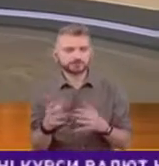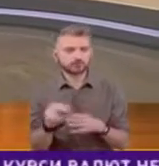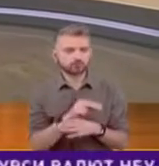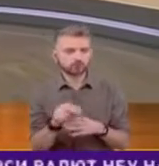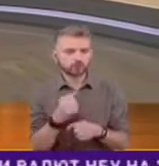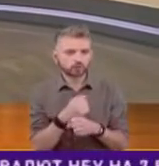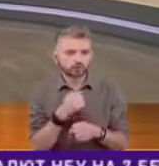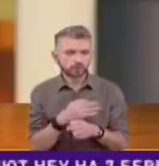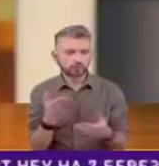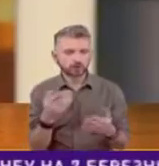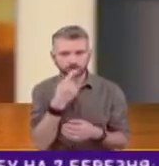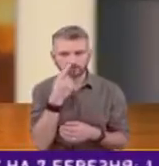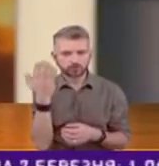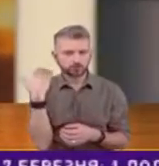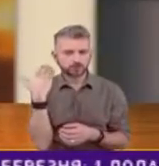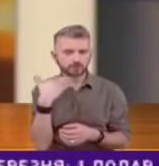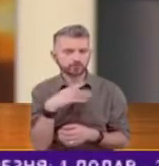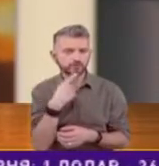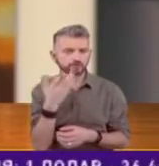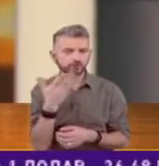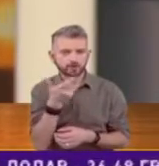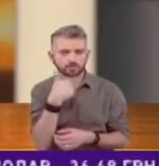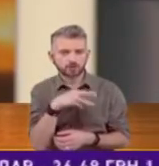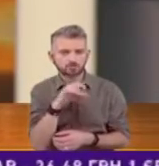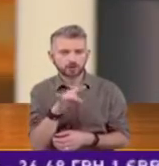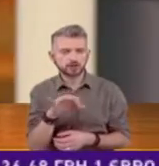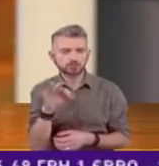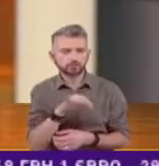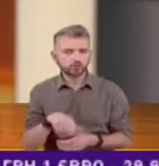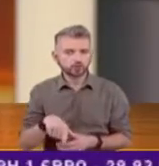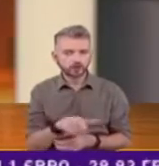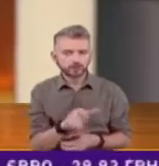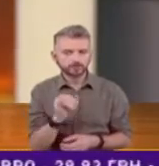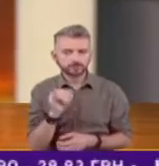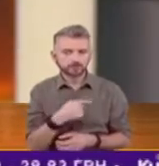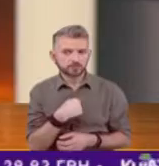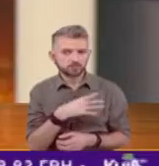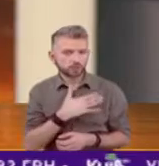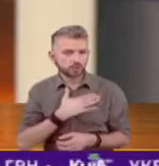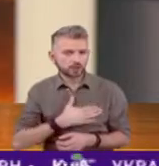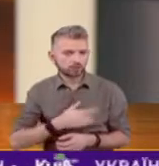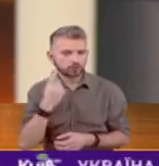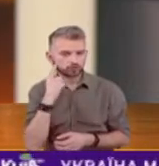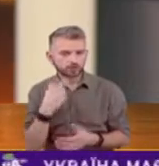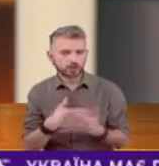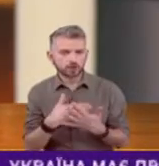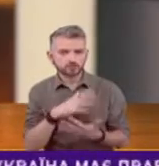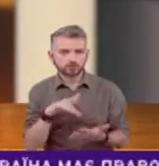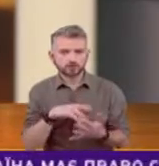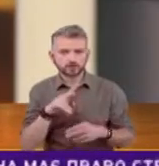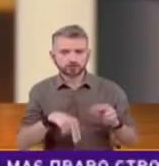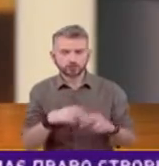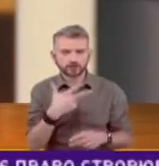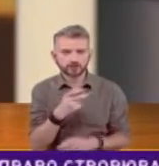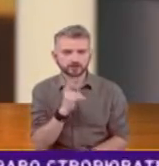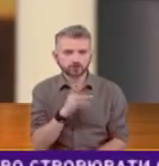ремонтні роботи, про які нещодавно звітував пан мер, це з приводу доріг. І мені було приємно чути, що начебто в місті збудовано